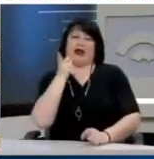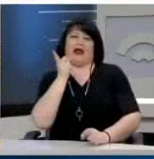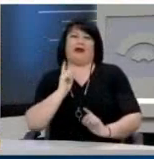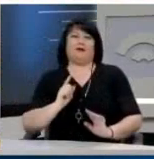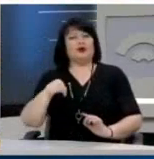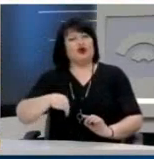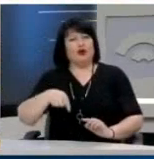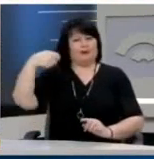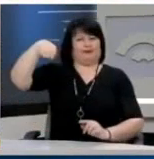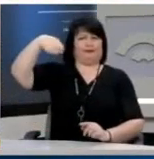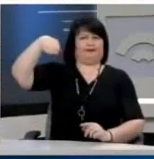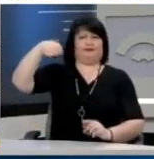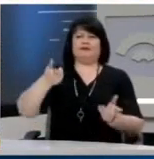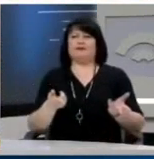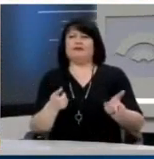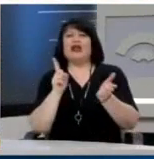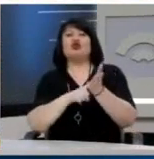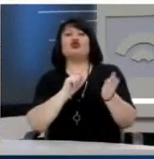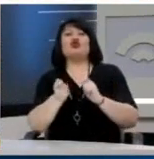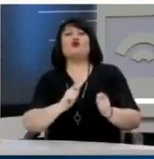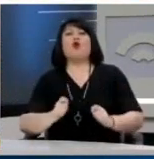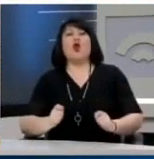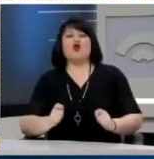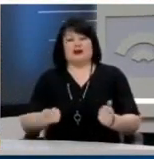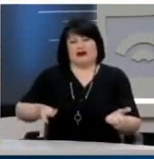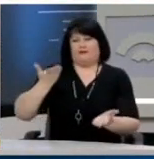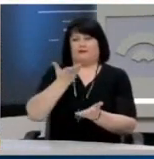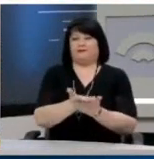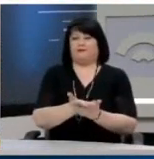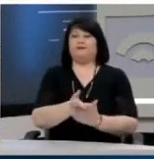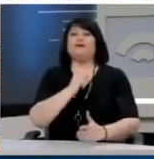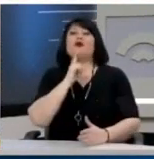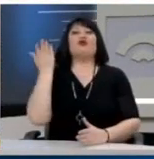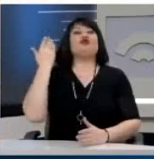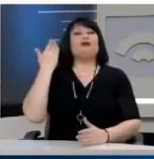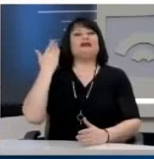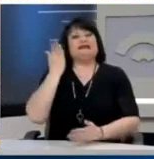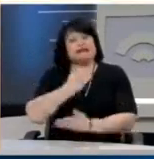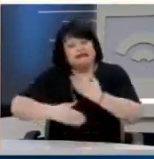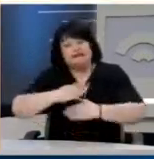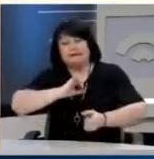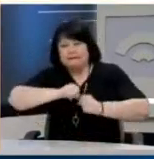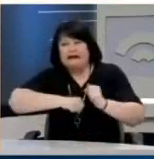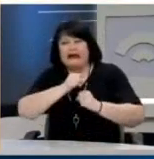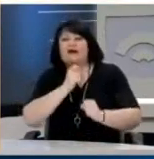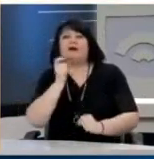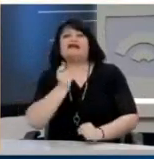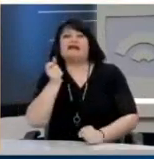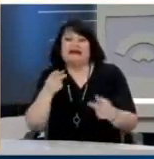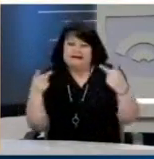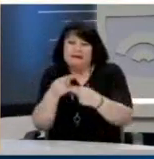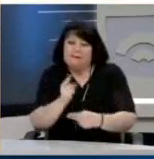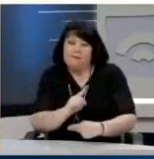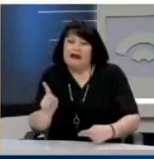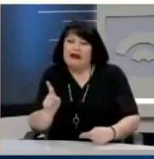καταθέσατε, προσπαθώντας να διαρρήξετε ανοιχτές θύρες, όπως κάνατε και όταν εμείς παλεύαμε για να μην περικοπούν οι συντάξεις